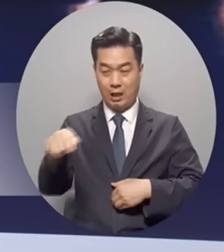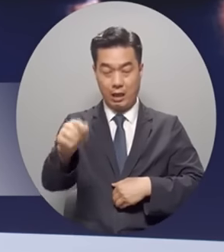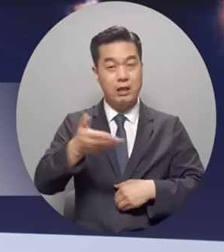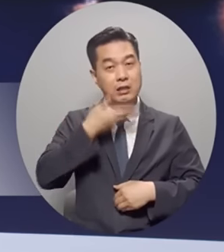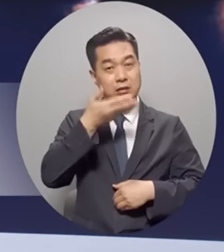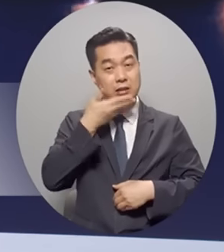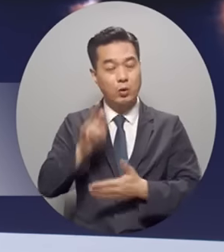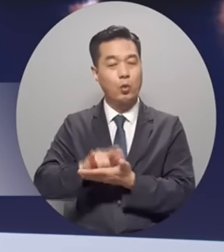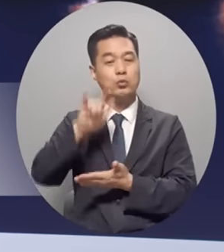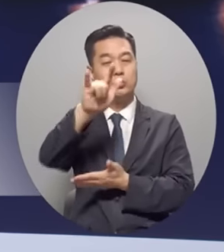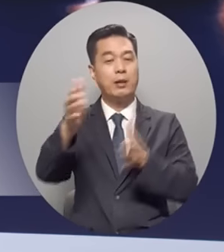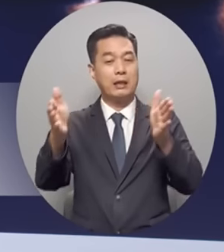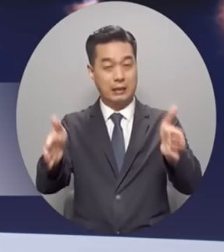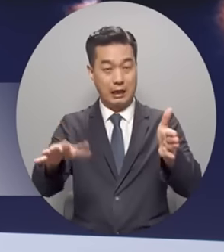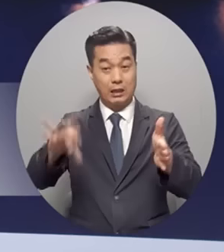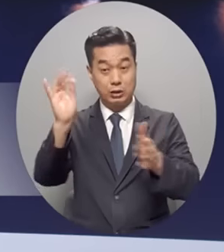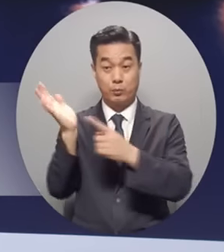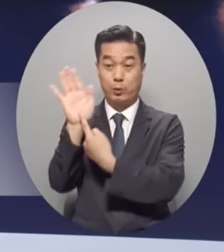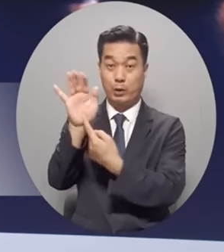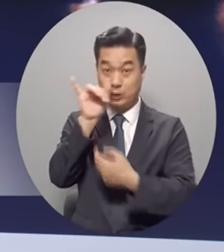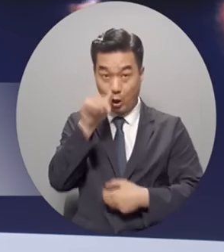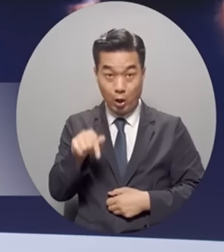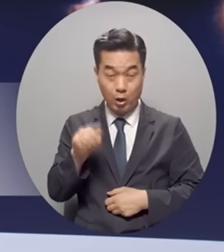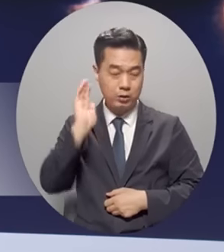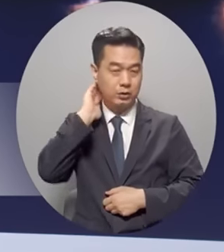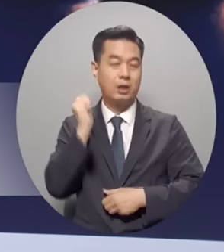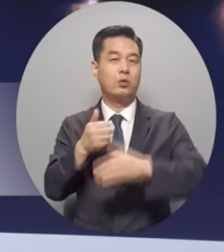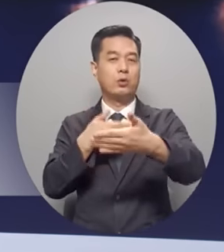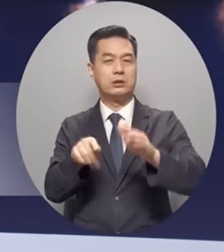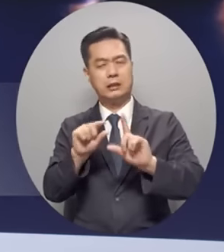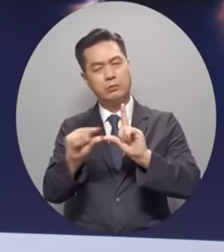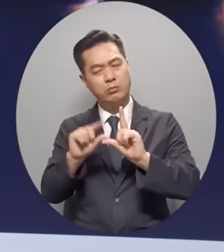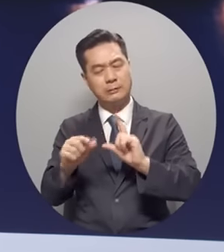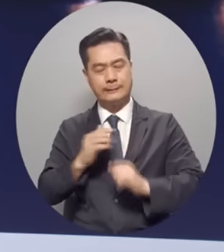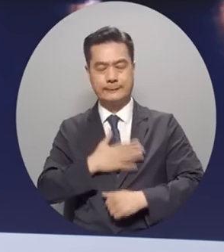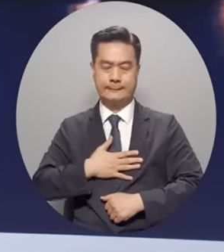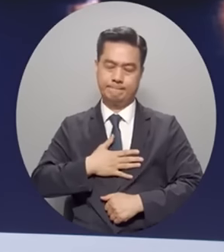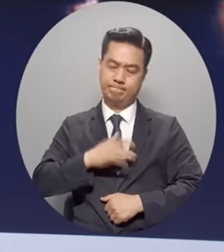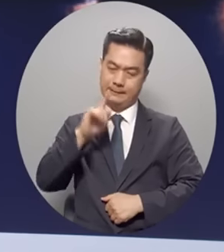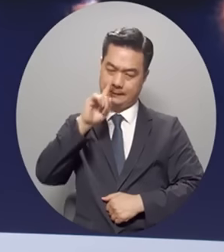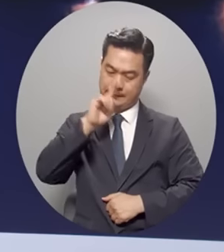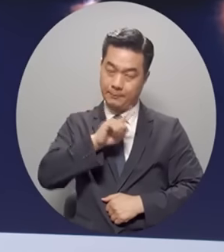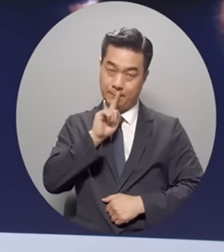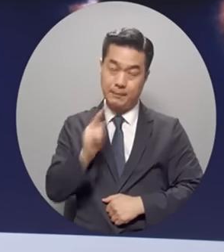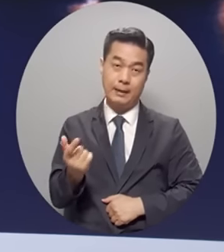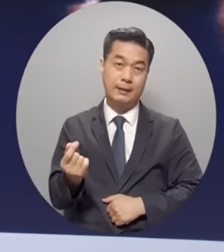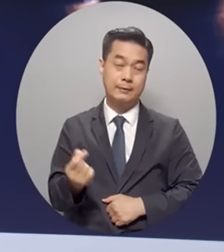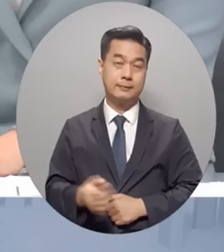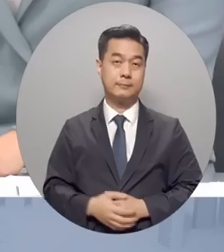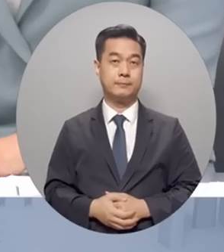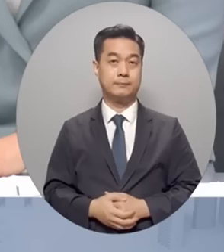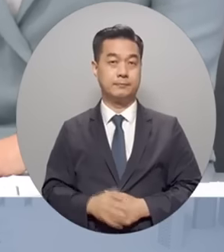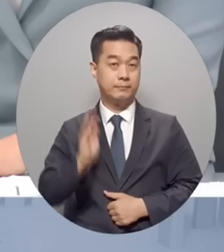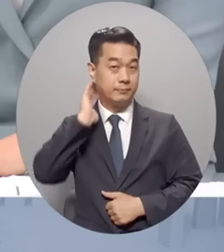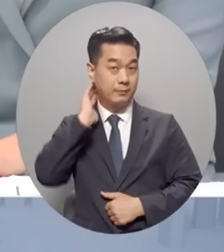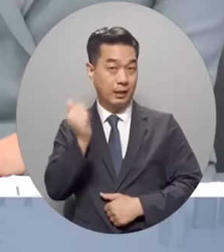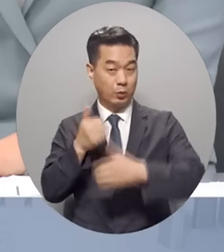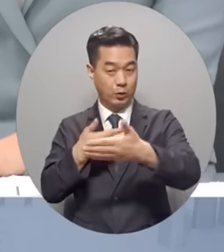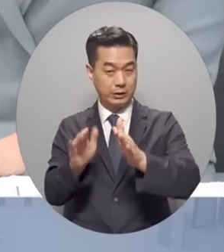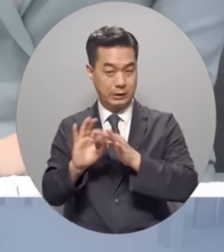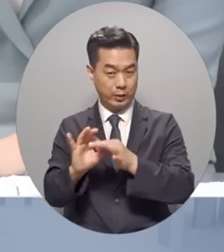기간에 처음 알려졌거나 불쾌하게 여기고 있는 것 같습니다 대통령실 고의